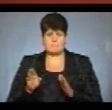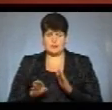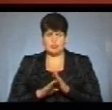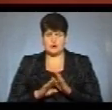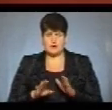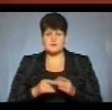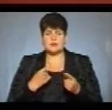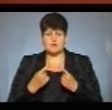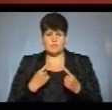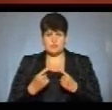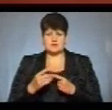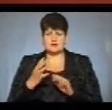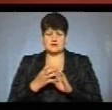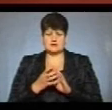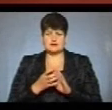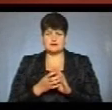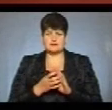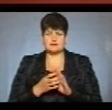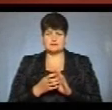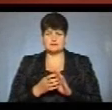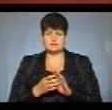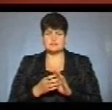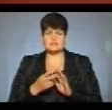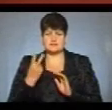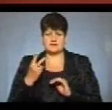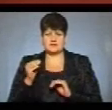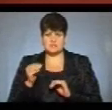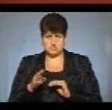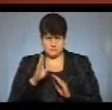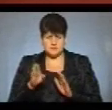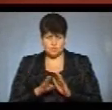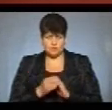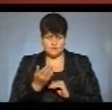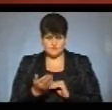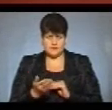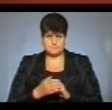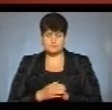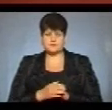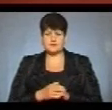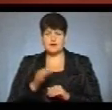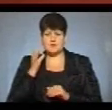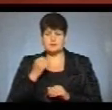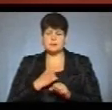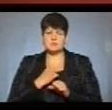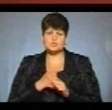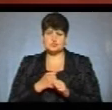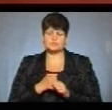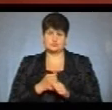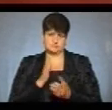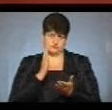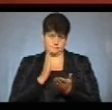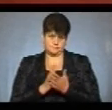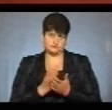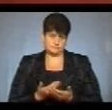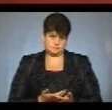говорили, 900 і 1100, тобто майже 2000 вам підпорядковуються. Нагадую, що ми працюємо наживо. Якщо у